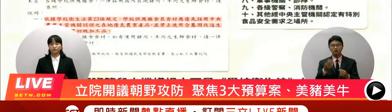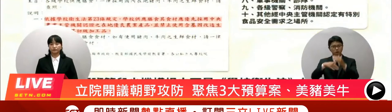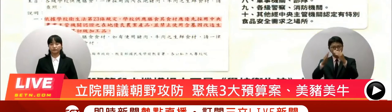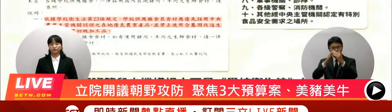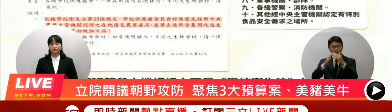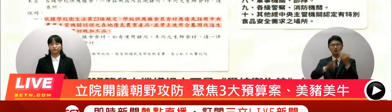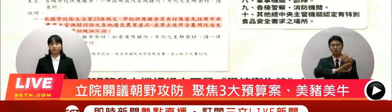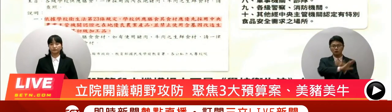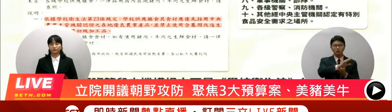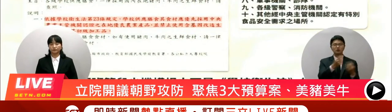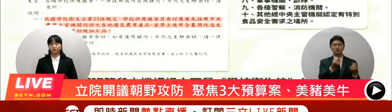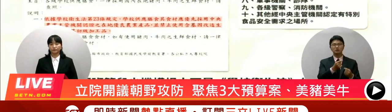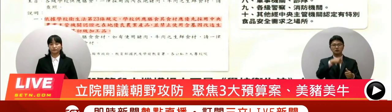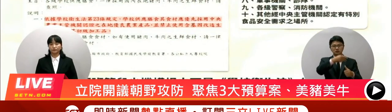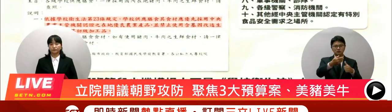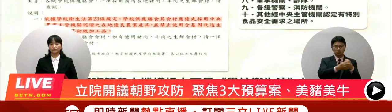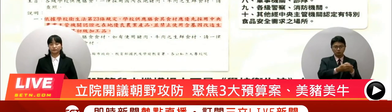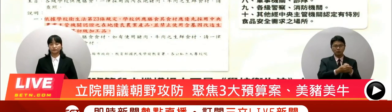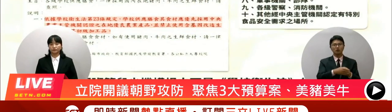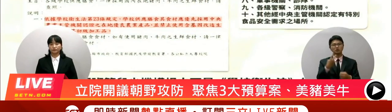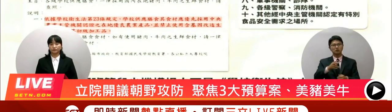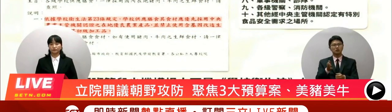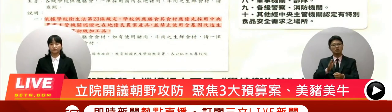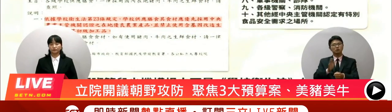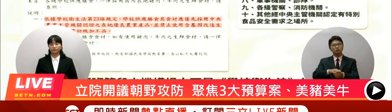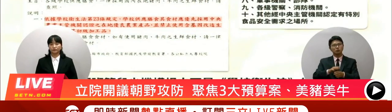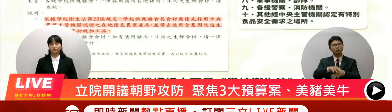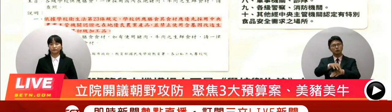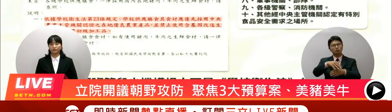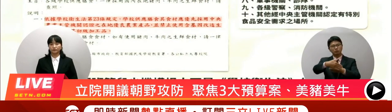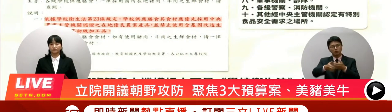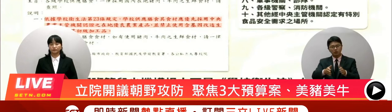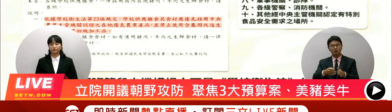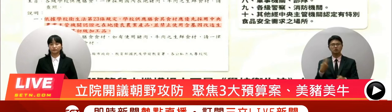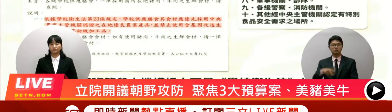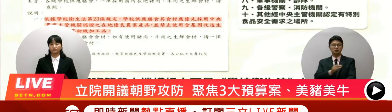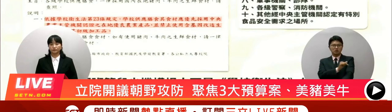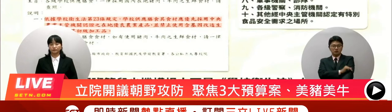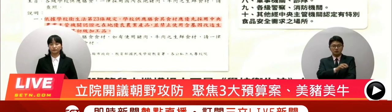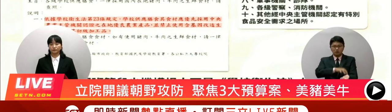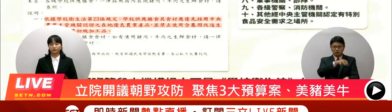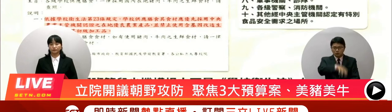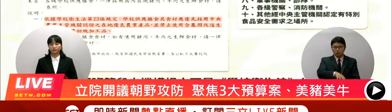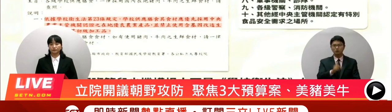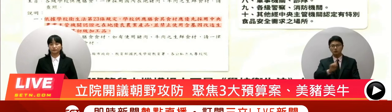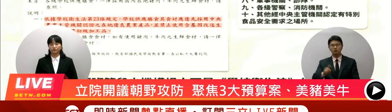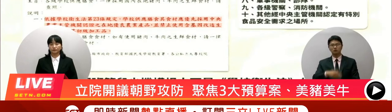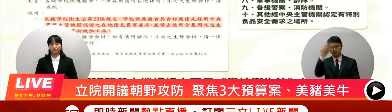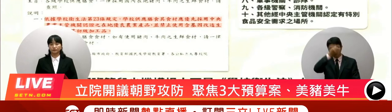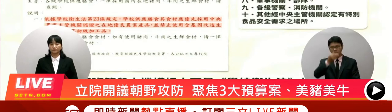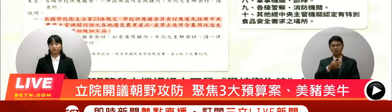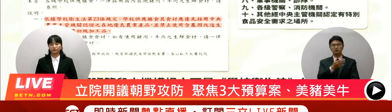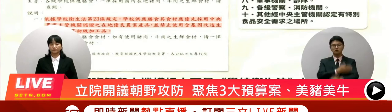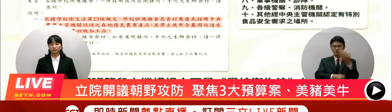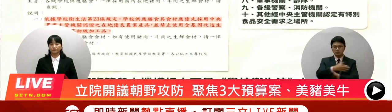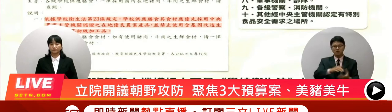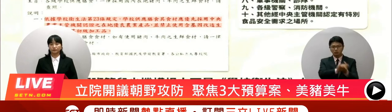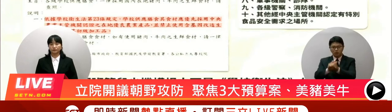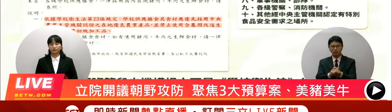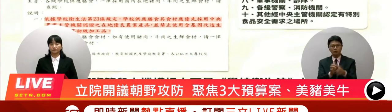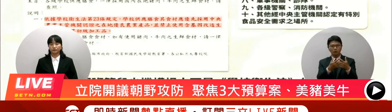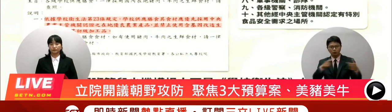外还有相关的教保机构、课后班的照顾以及医疗护理机构还有老人福利、身心障碍者等等